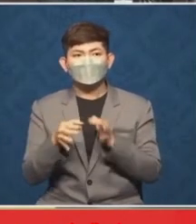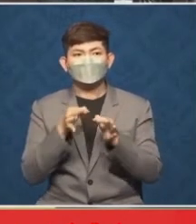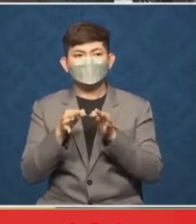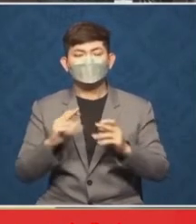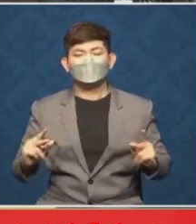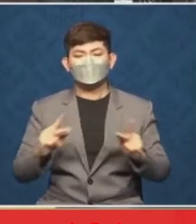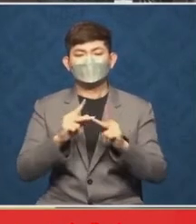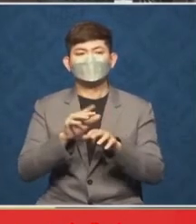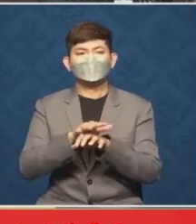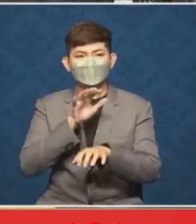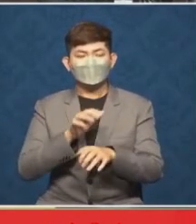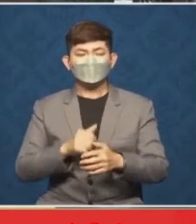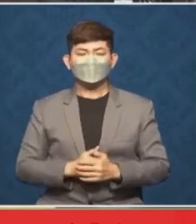ทย